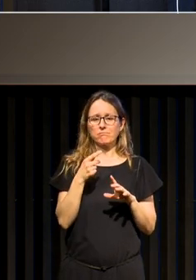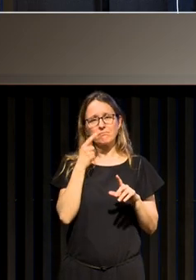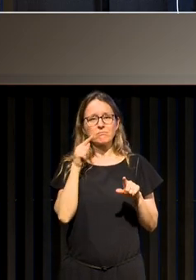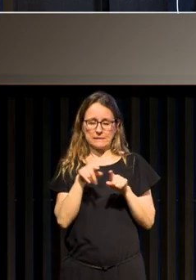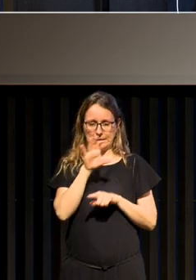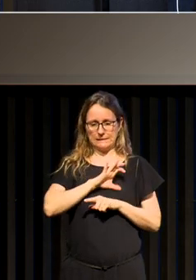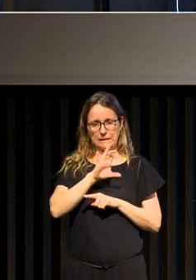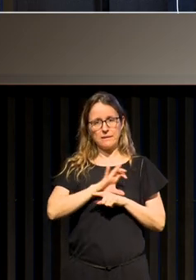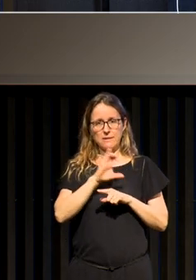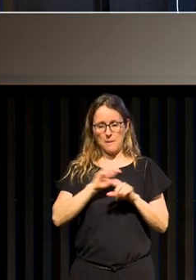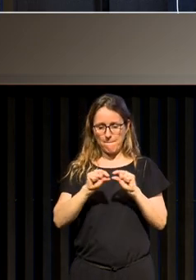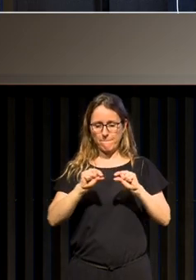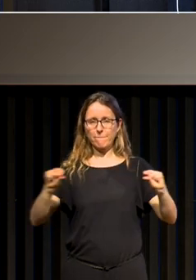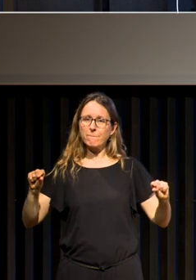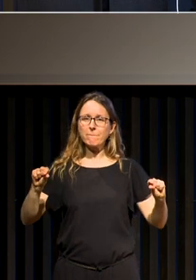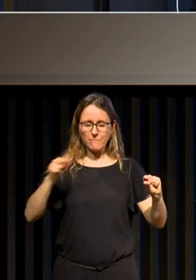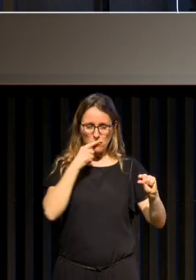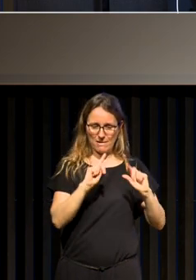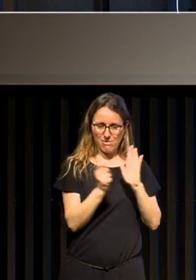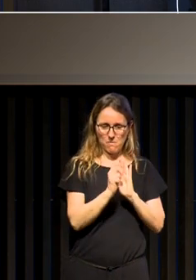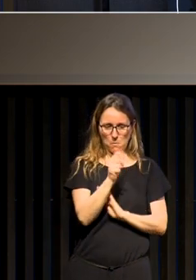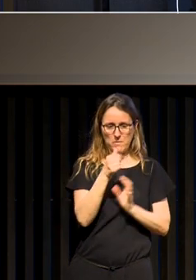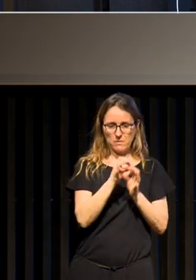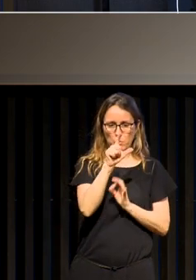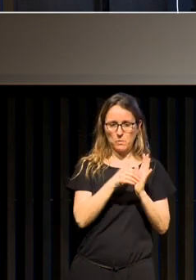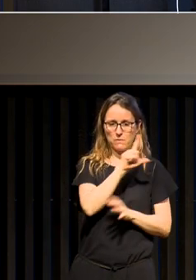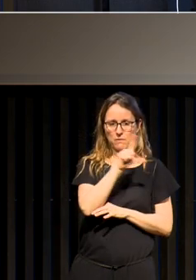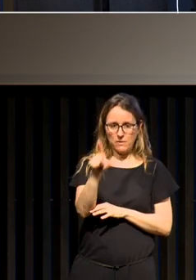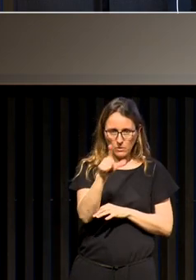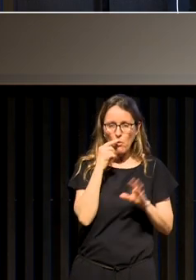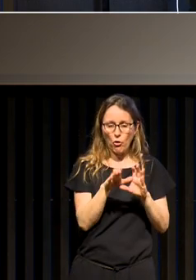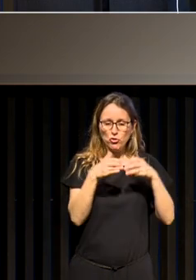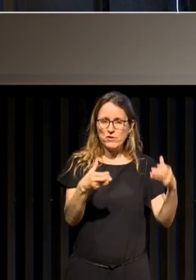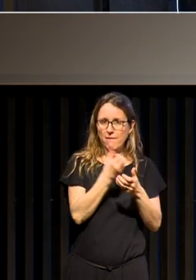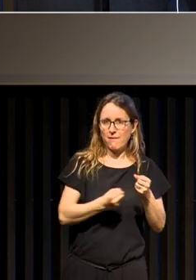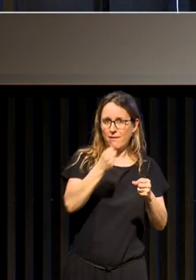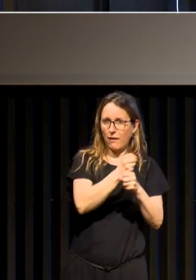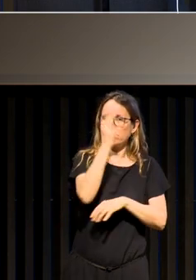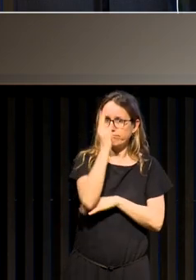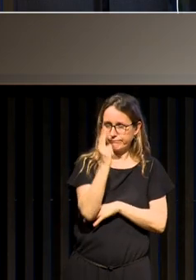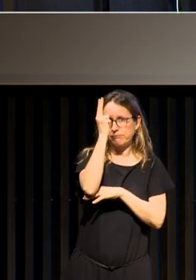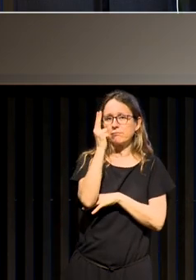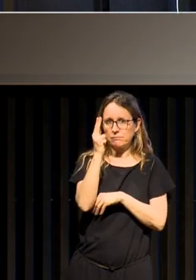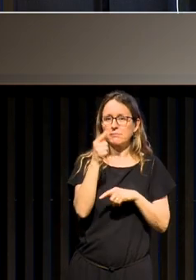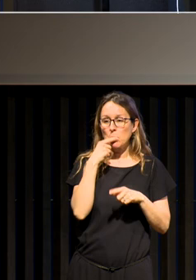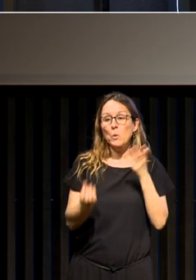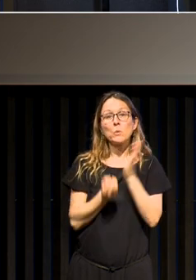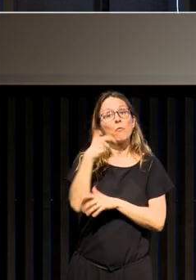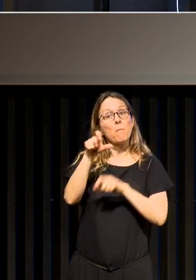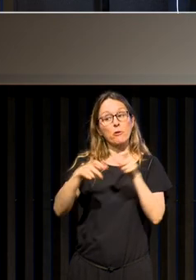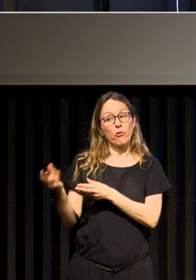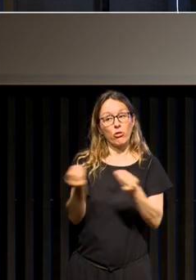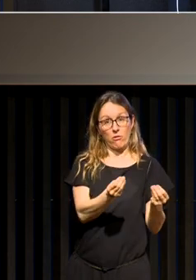faire comprendre. Donc le 1er septembre 2022, c'est la création du registre, donc le top départ pour recruter les nouveaux